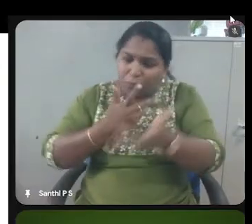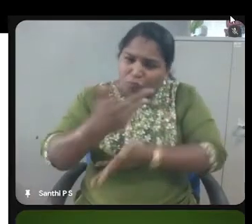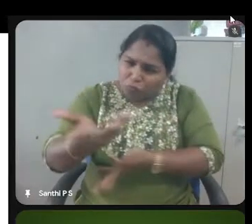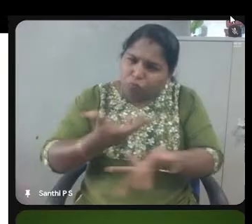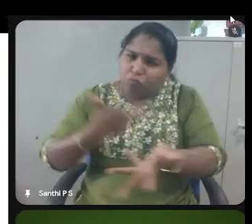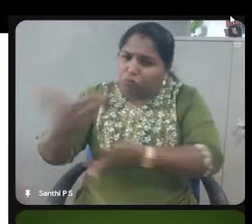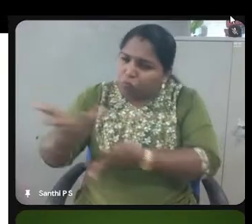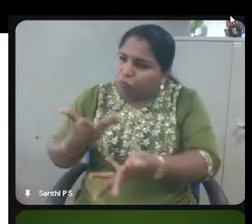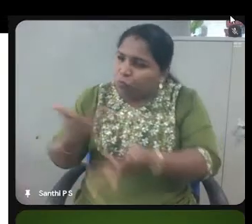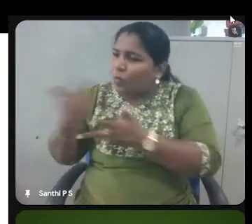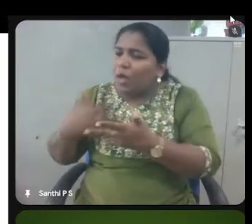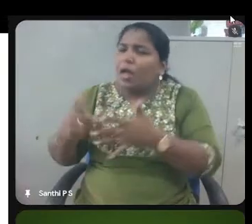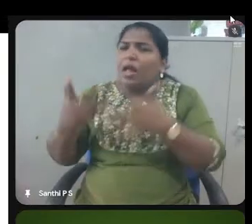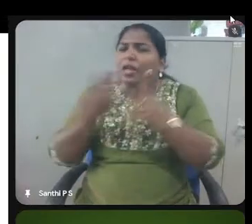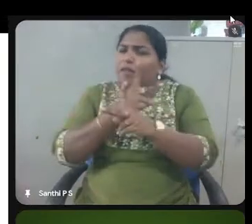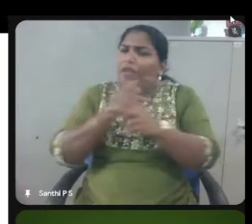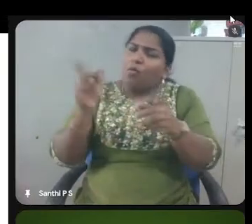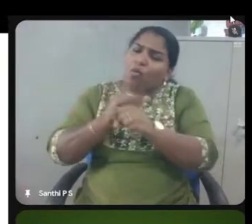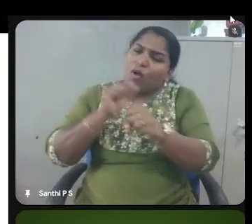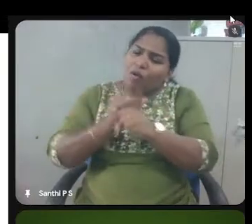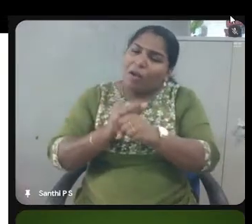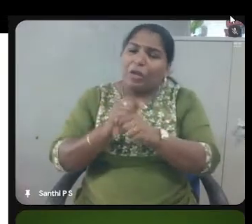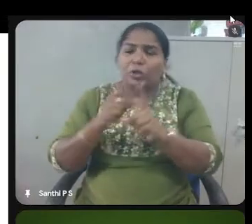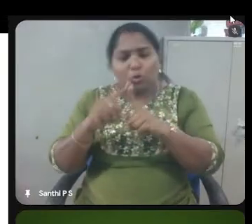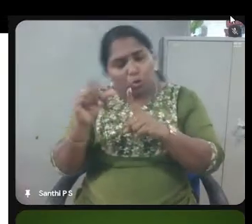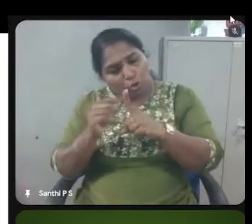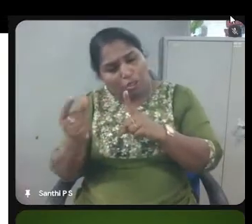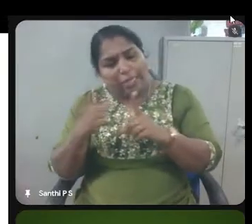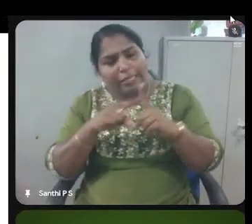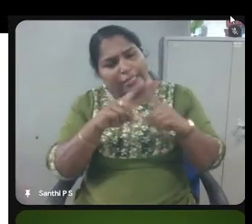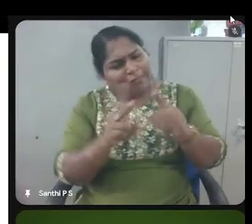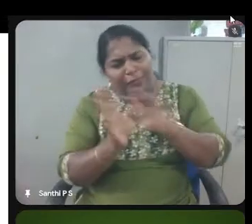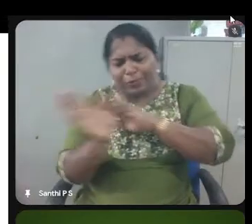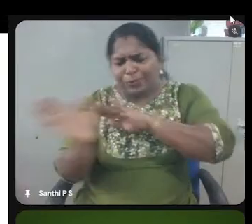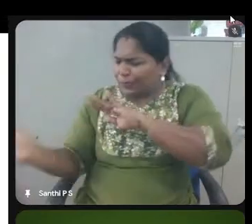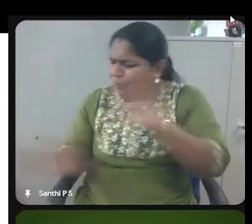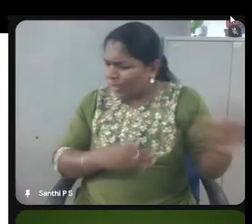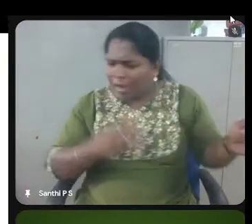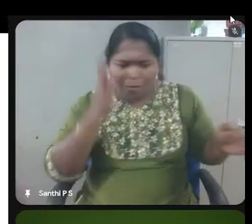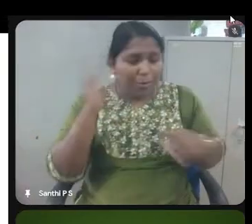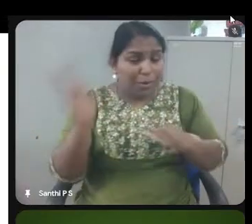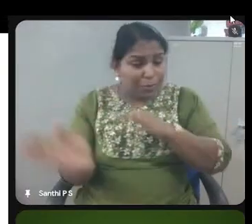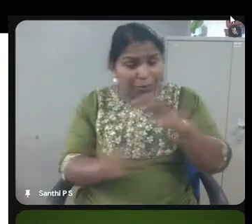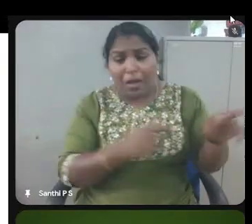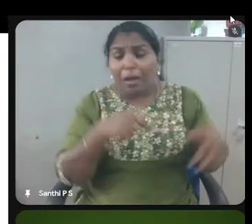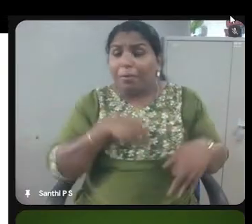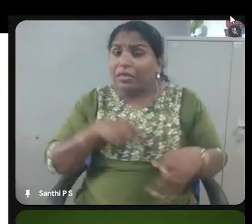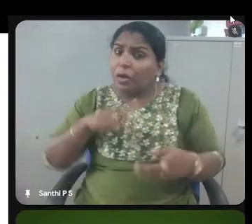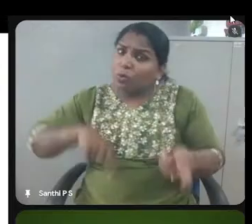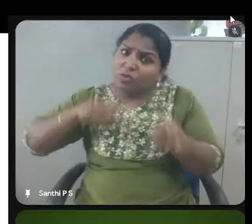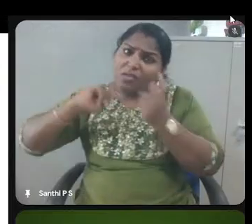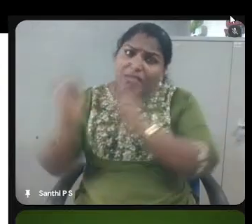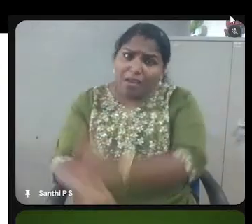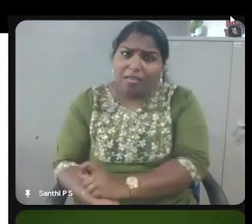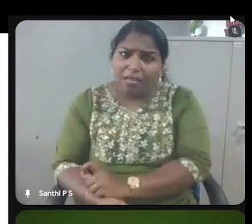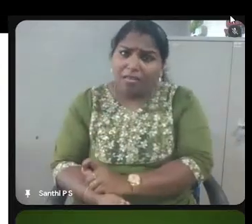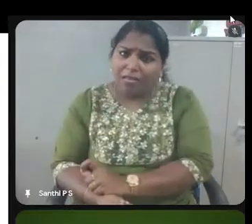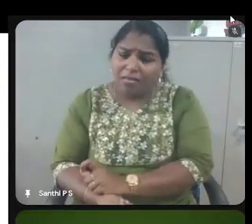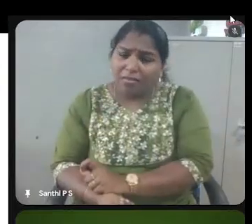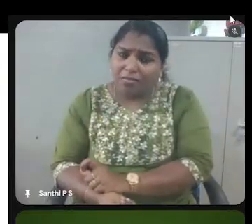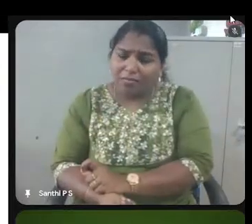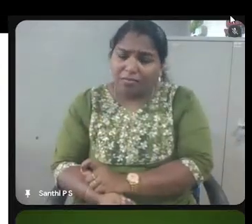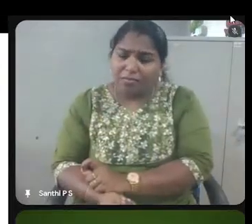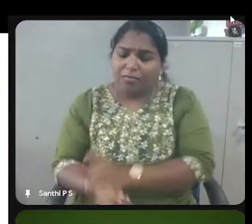ചെയ്യണം. നമ്മൾ തന്നെ അതെങ്ങനെ മോഡൽ ചെയ്യണമെന്നാണ് നമ്മൾ നോക്കേണ്ടത്. ഇതിനകത്ത് ഫിസിക്കൽ ആക്ടിവിറ്റിയാണ് ഒന്ന്. കുട്ടികൾ